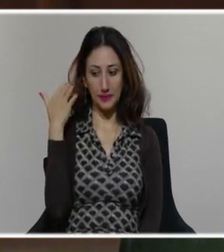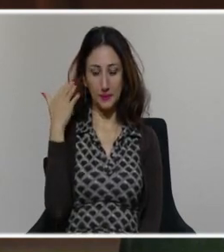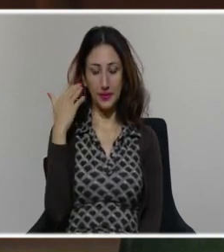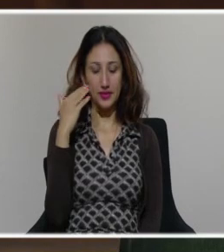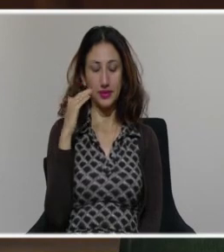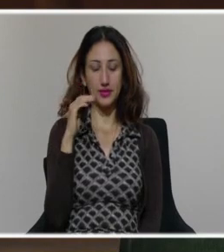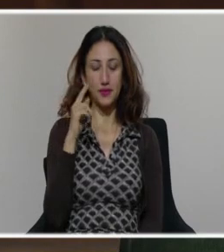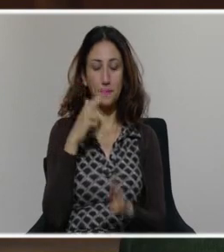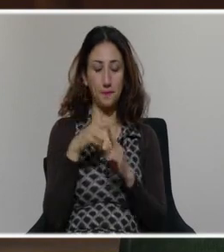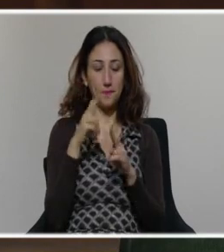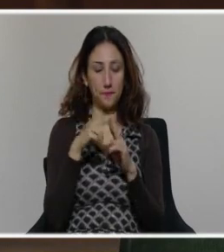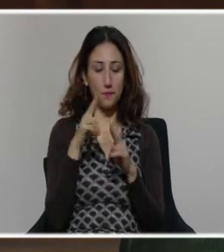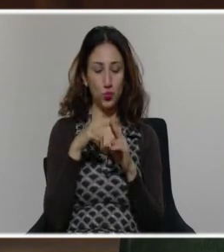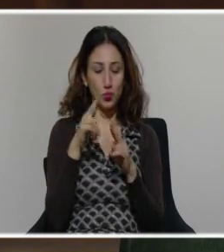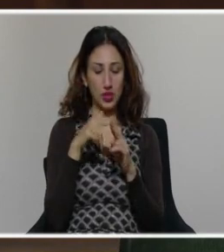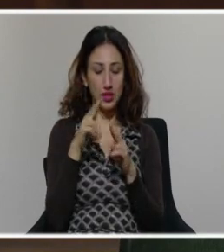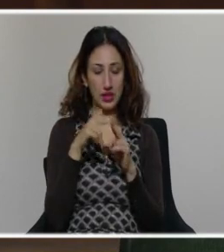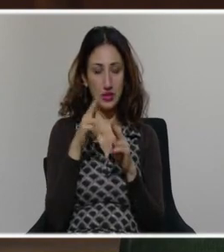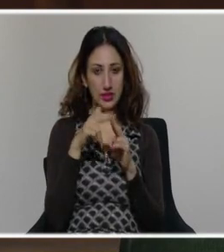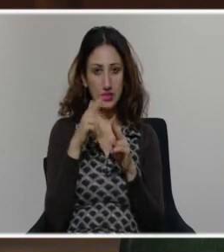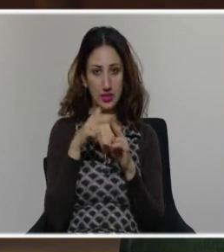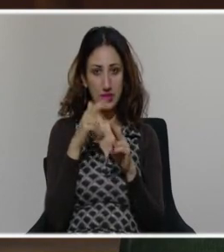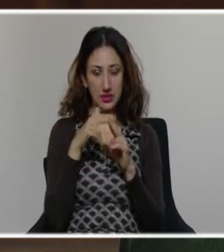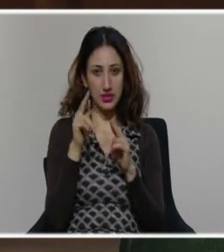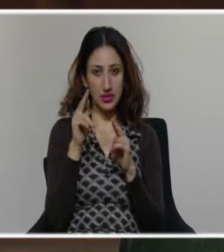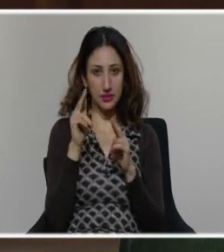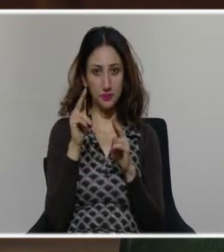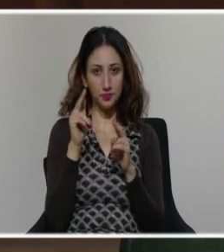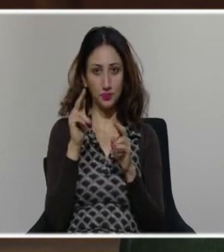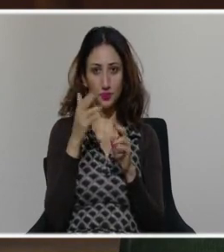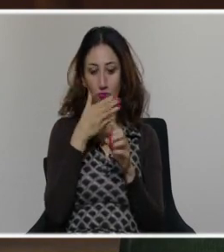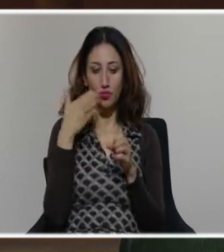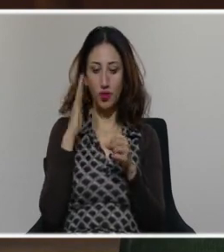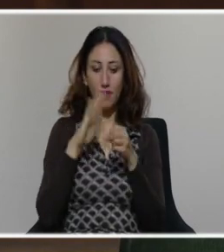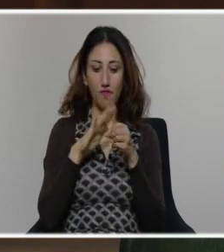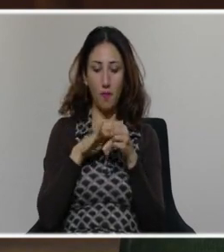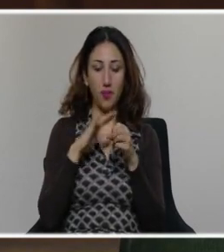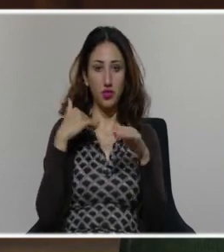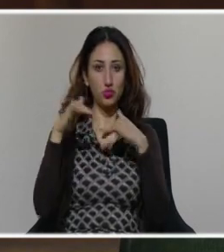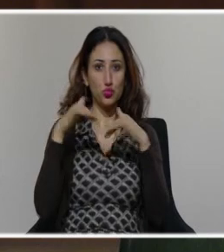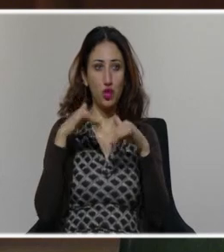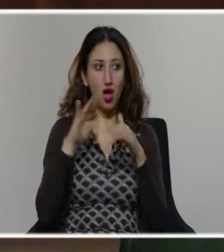ان المسلسل ده لما كان بيتعرض في رمضان كانت الشوارع بتبقى فاضية.